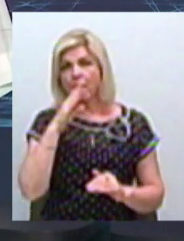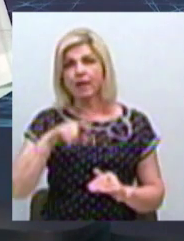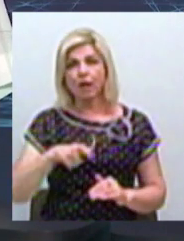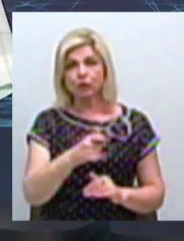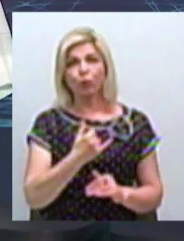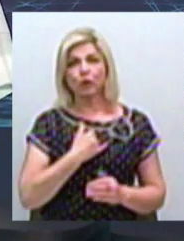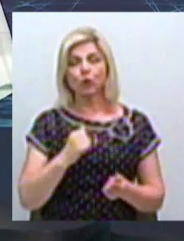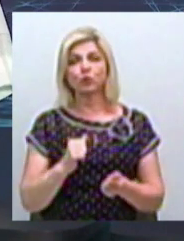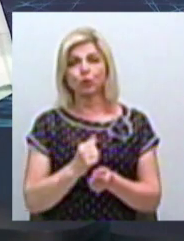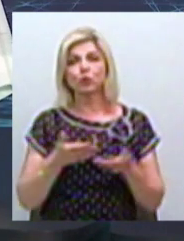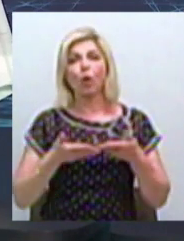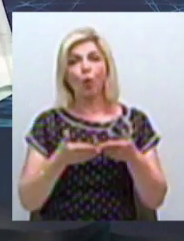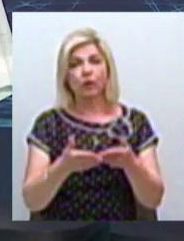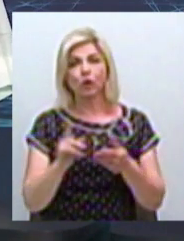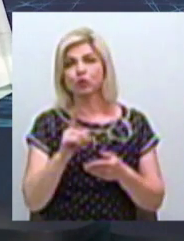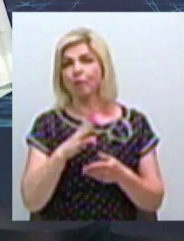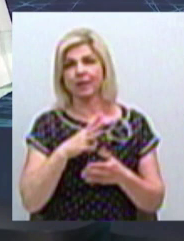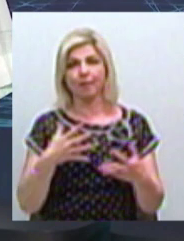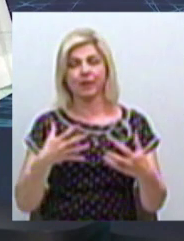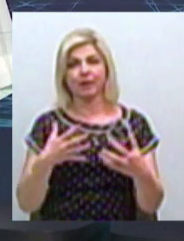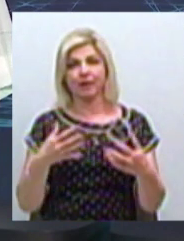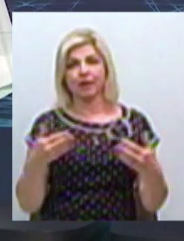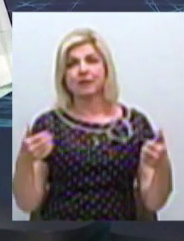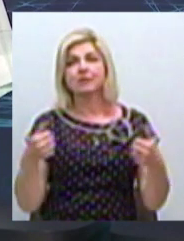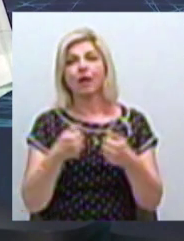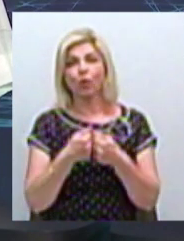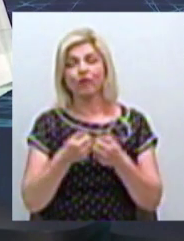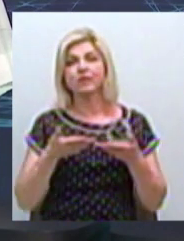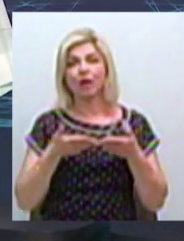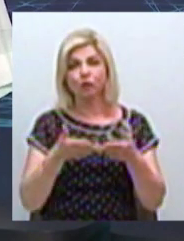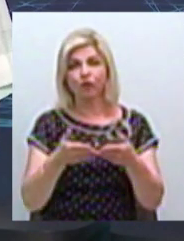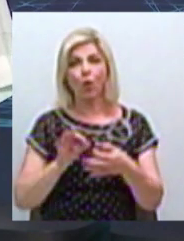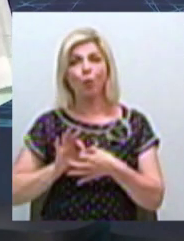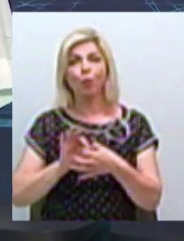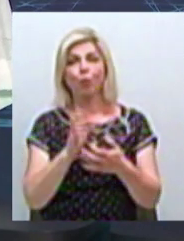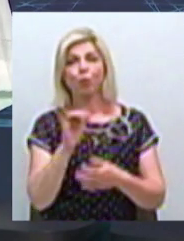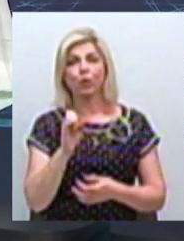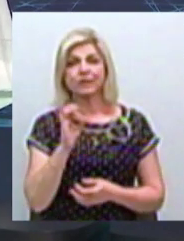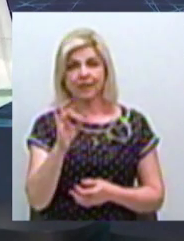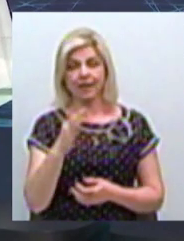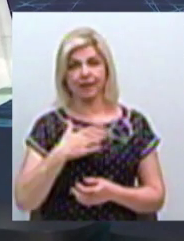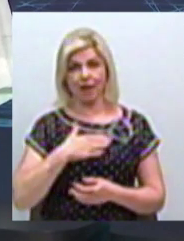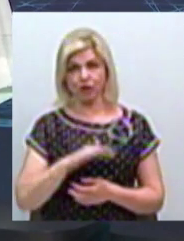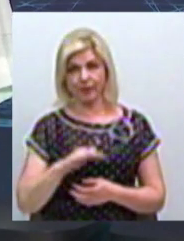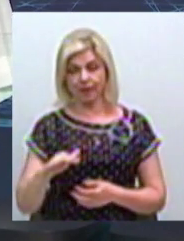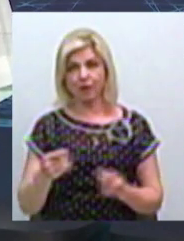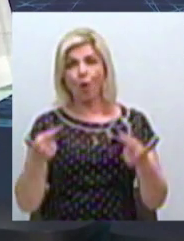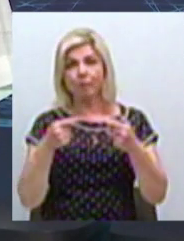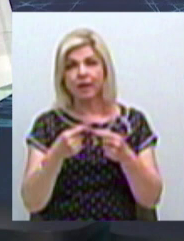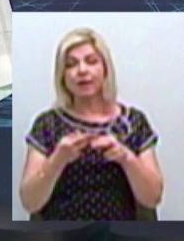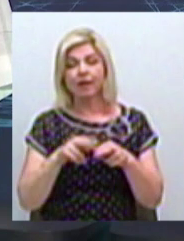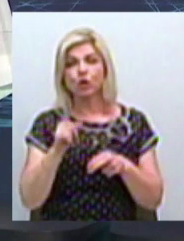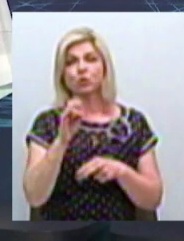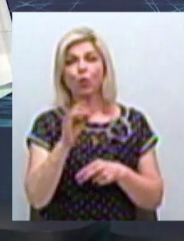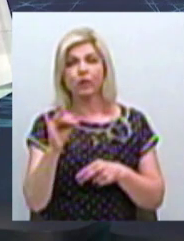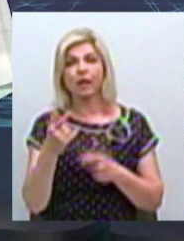судоходна, і дабы не допустити столкновений пароходов, буксиров с нашими детьми, определяются вот эти зоны, где они